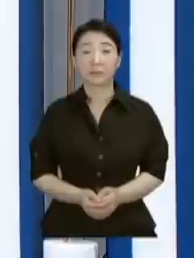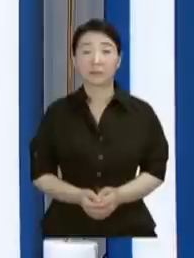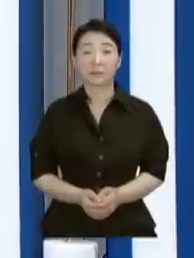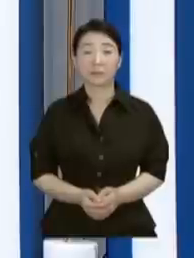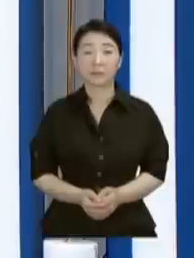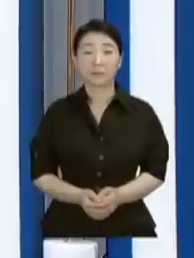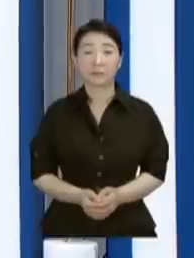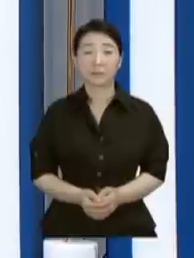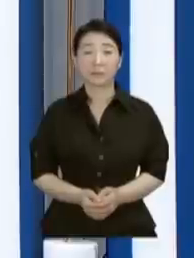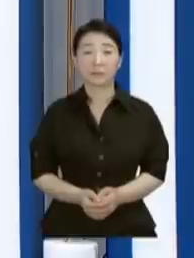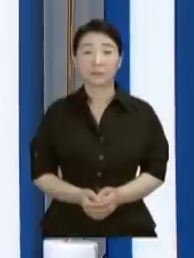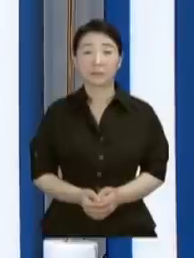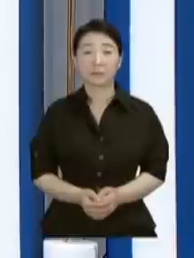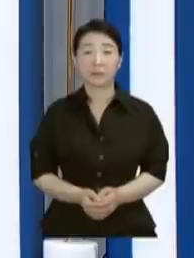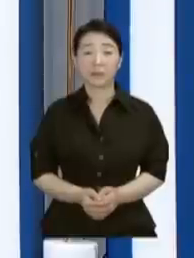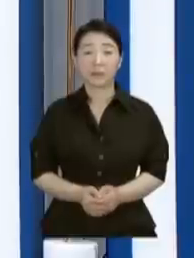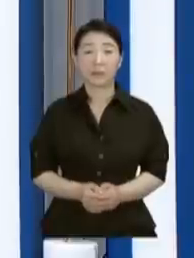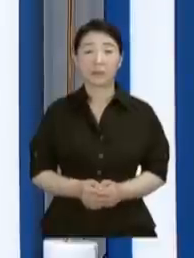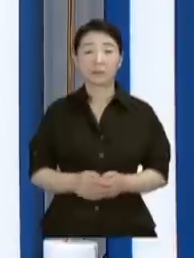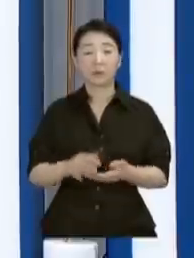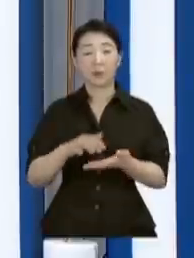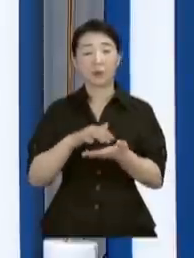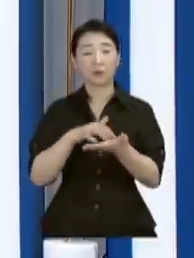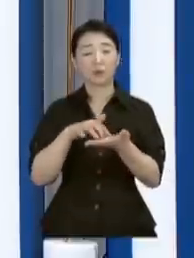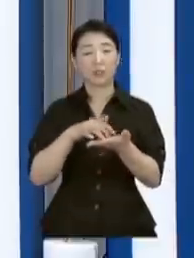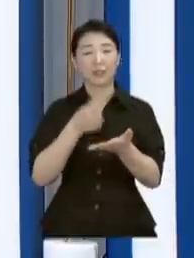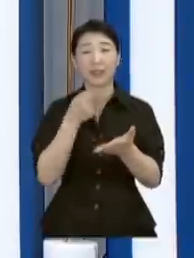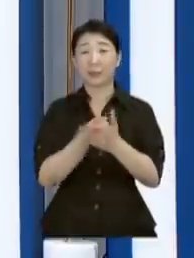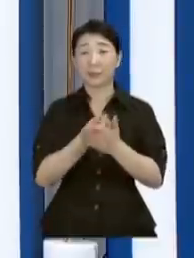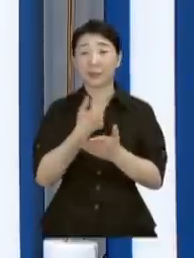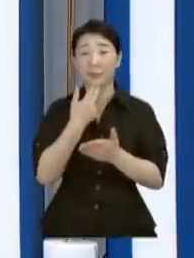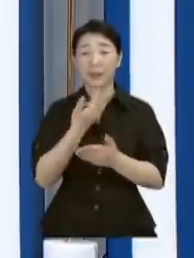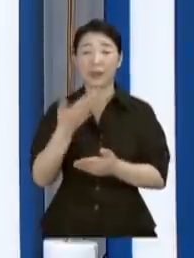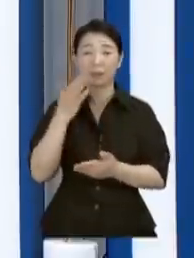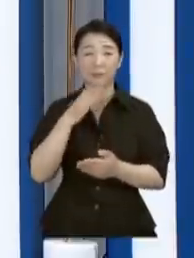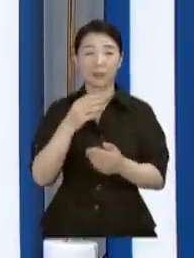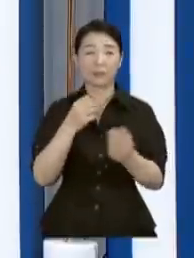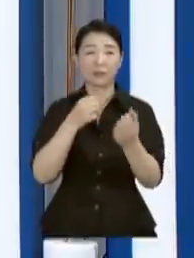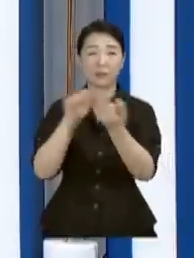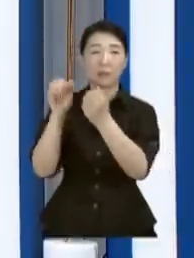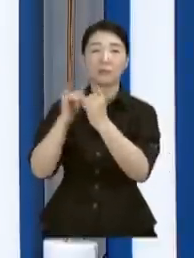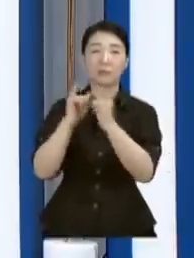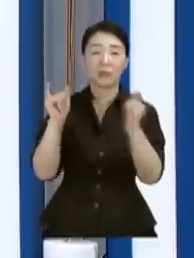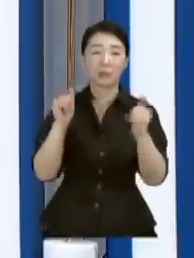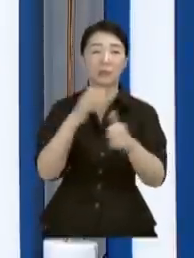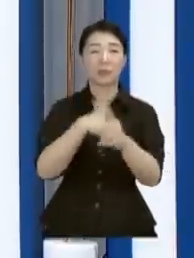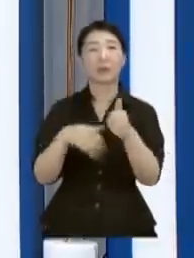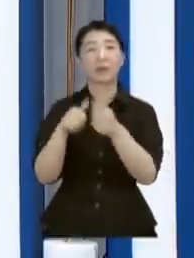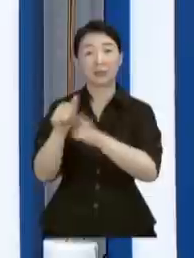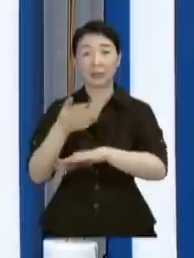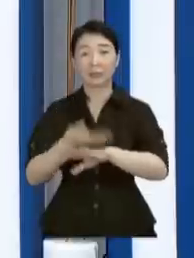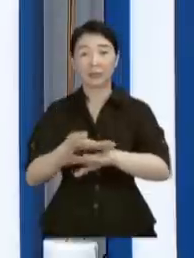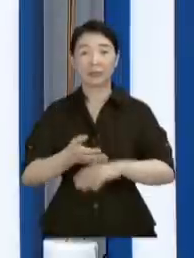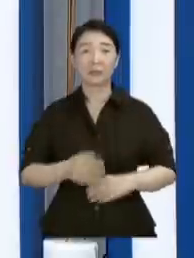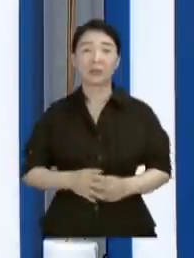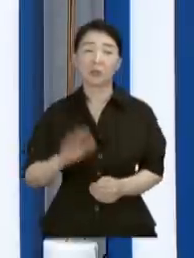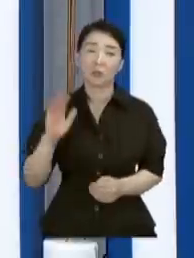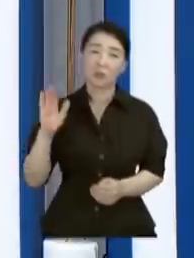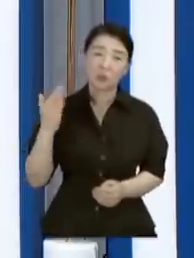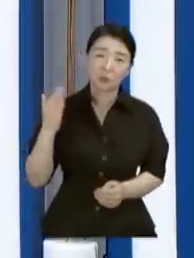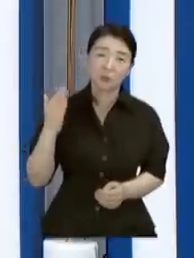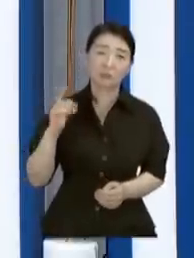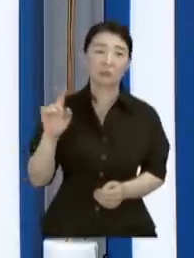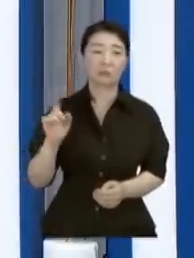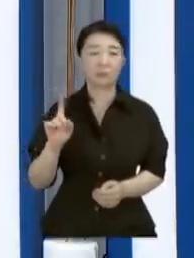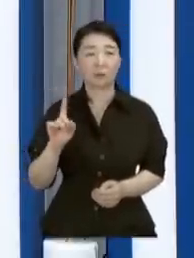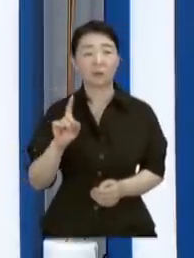뭐 정해진 숫자는 없고요. 그 탈북민들의 이제 상황에 따라서 만나는데 요즘은 한